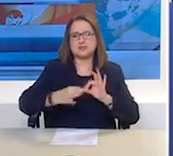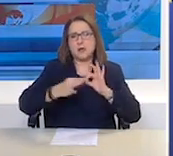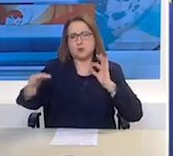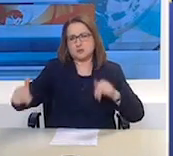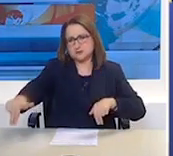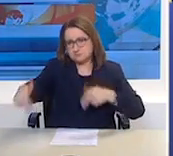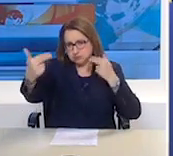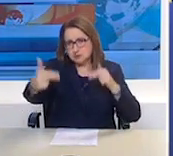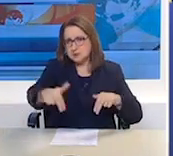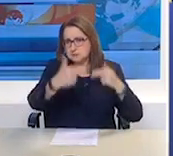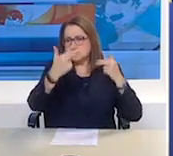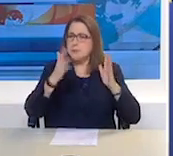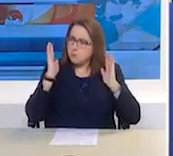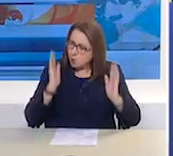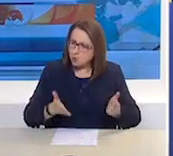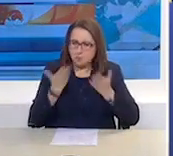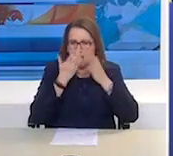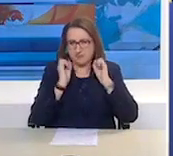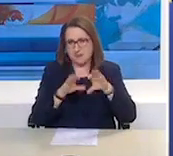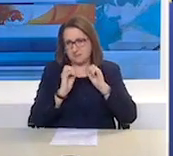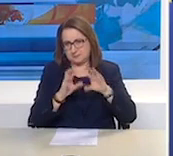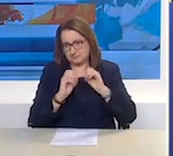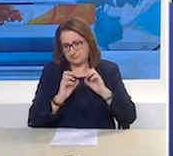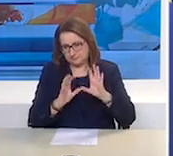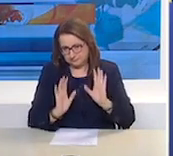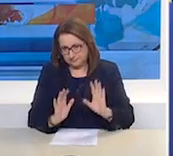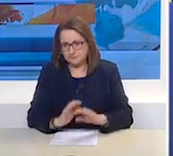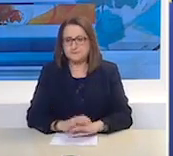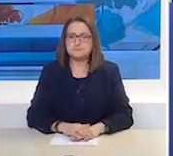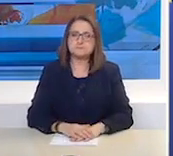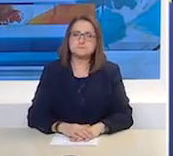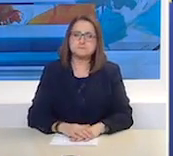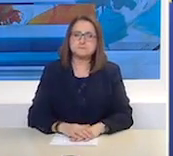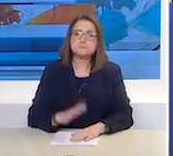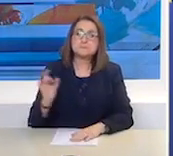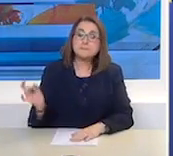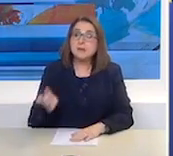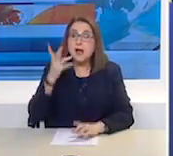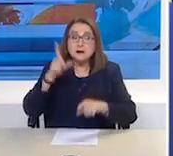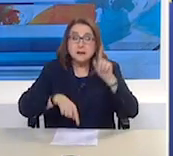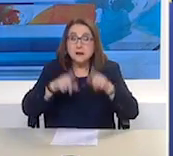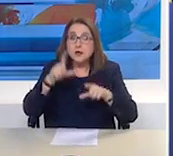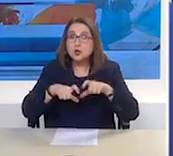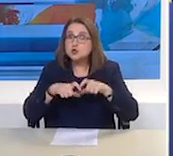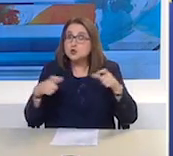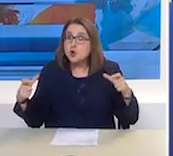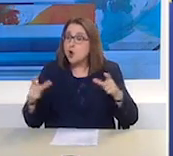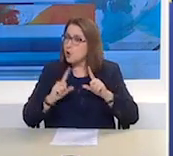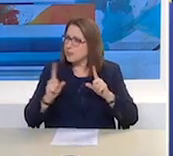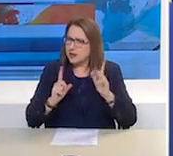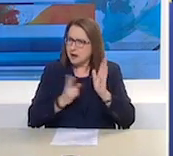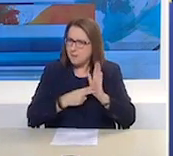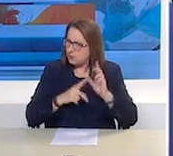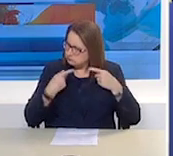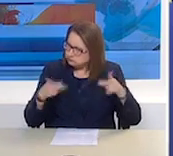όσο χρονικό διάστημα παραμένουν σε αυτό το καθεστώς. Στις σχολικές μονάδες, οι οποίες δεν τελούν υποκαθεστώς προσωρινής απαγόρευσης